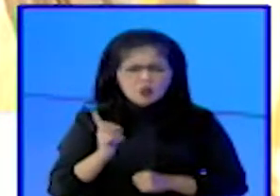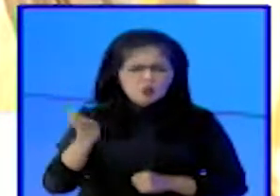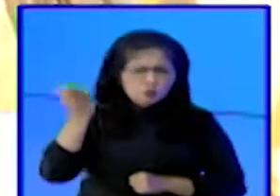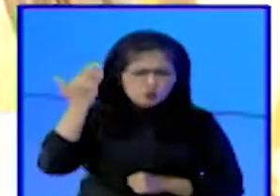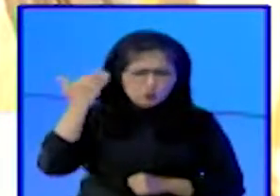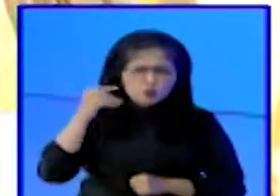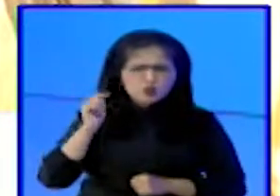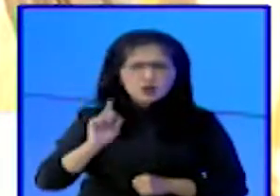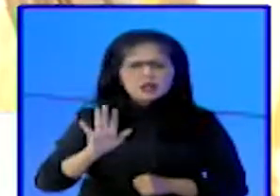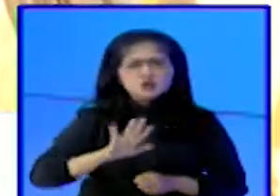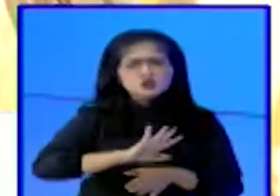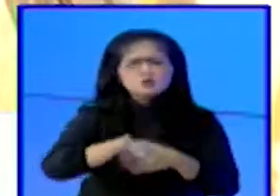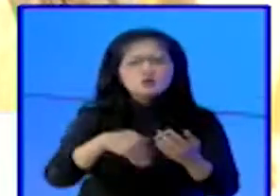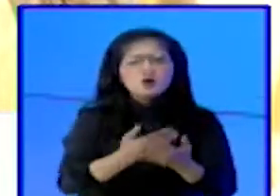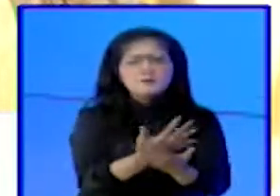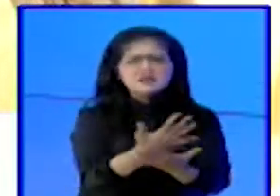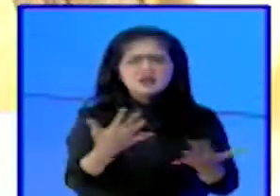rumah.